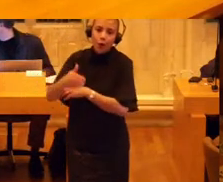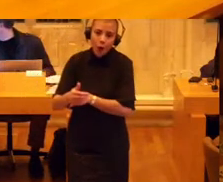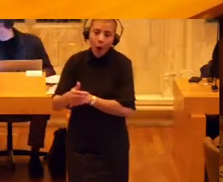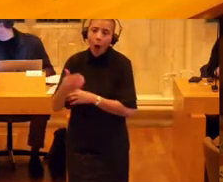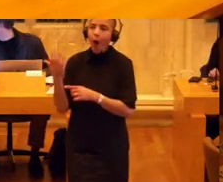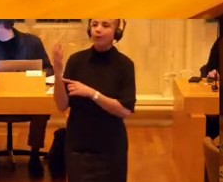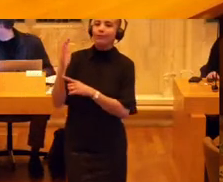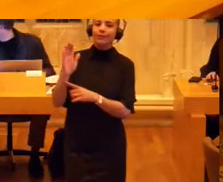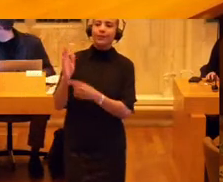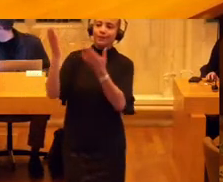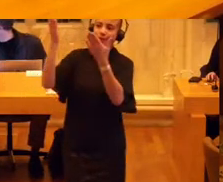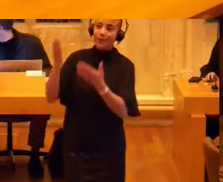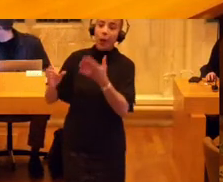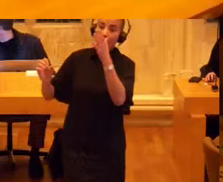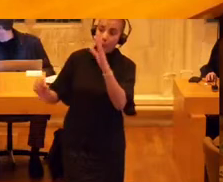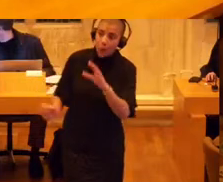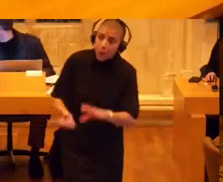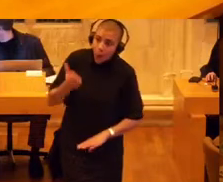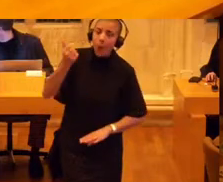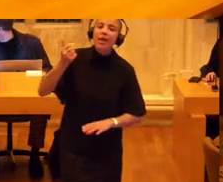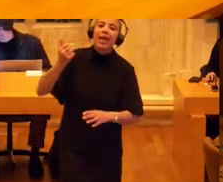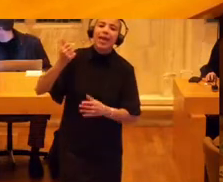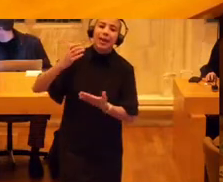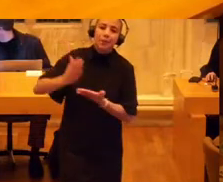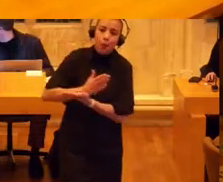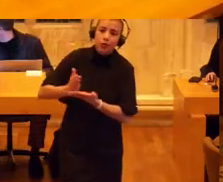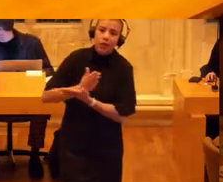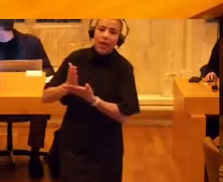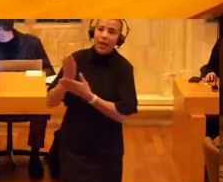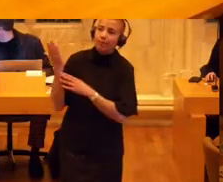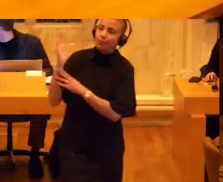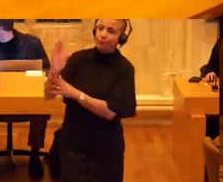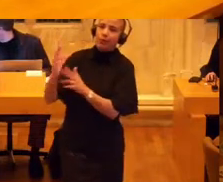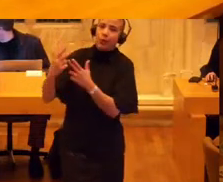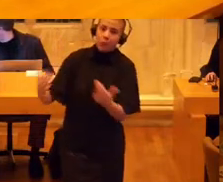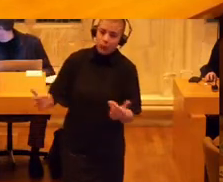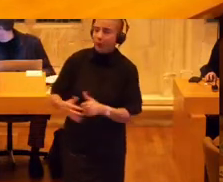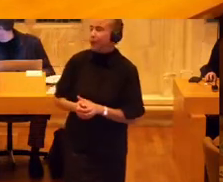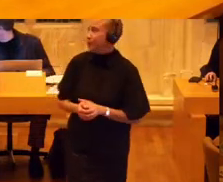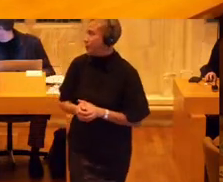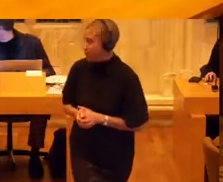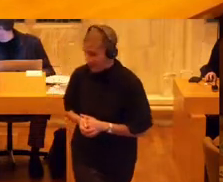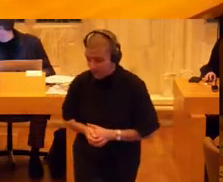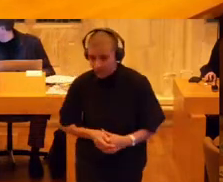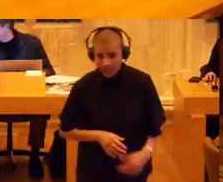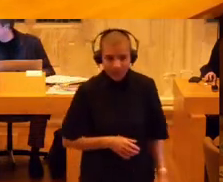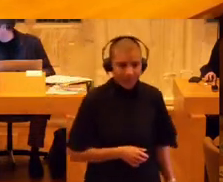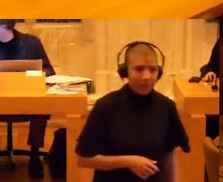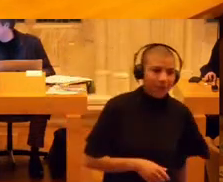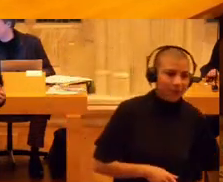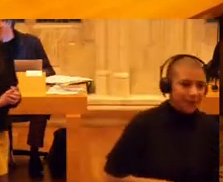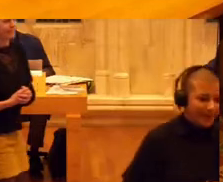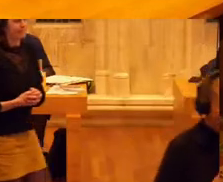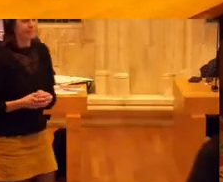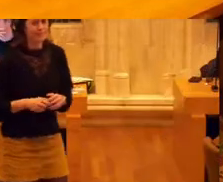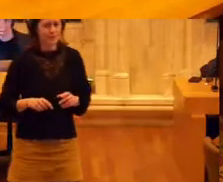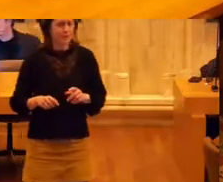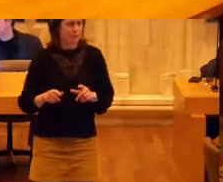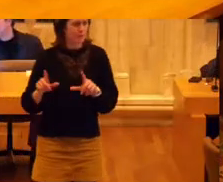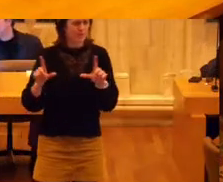budgets participatifs, donc inauguré samedi dernier. Je veux bien qu'on revienne en arrière, juste sur la